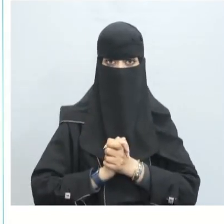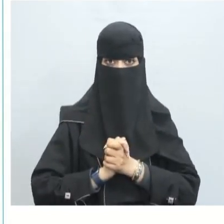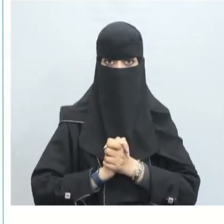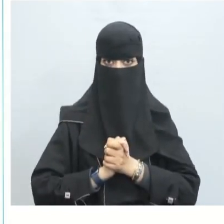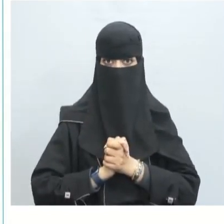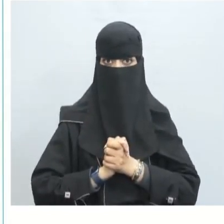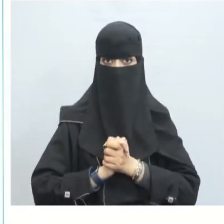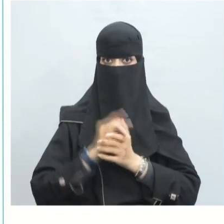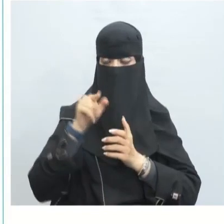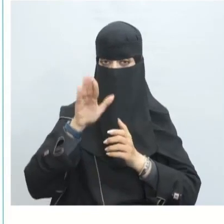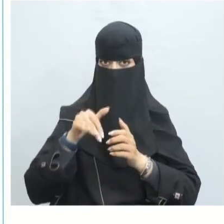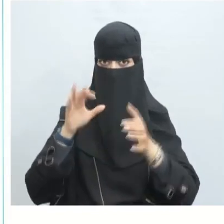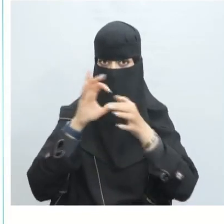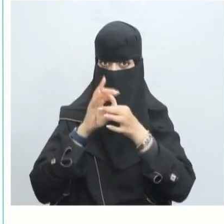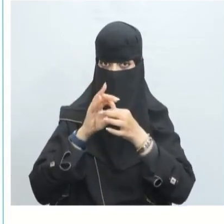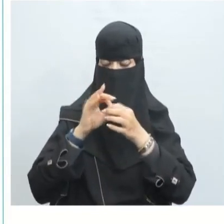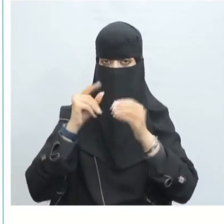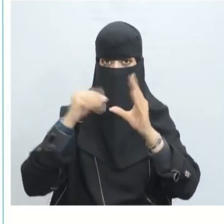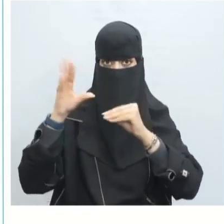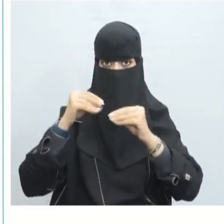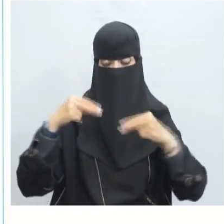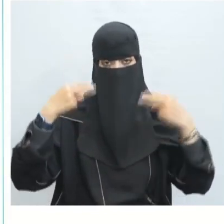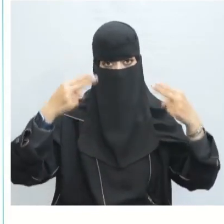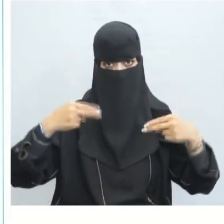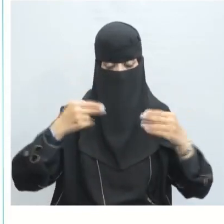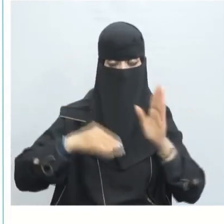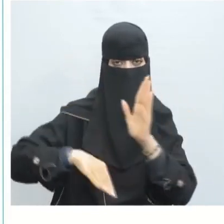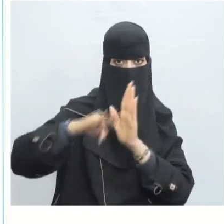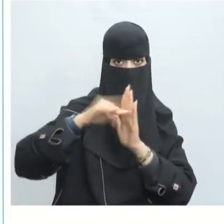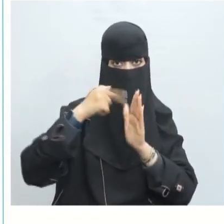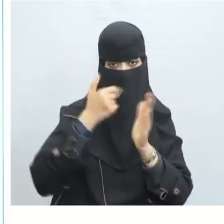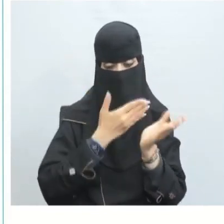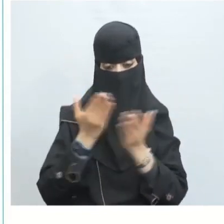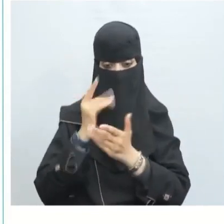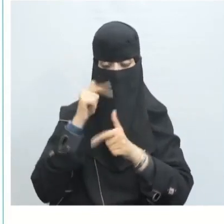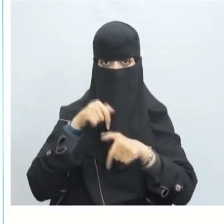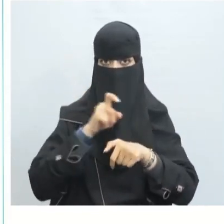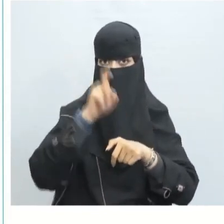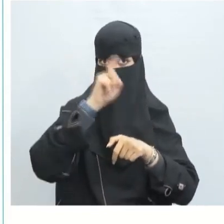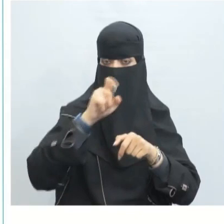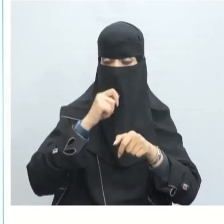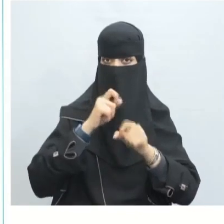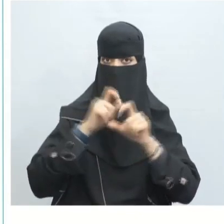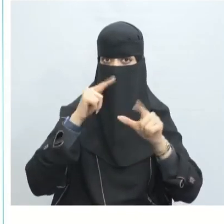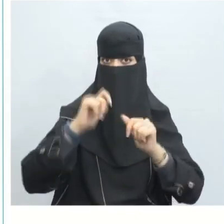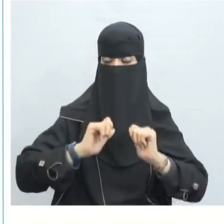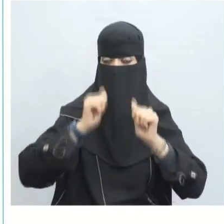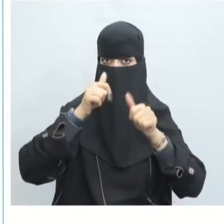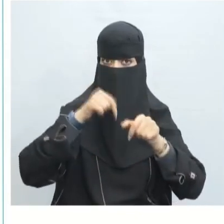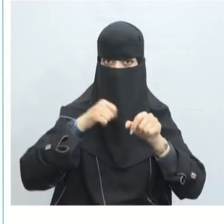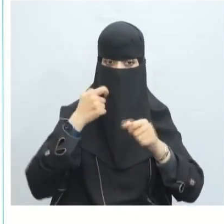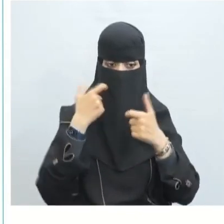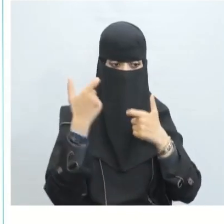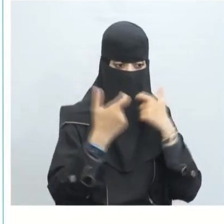في سوق الفعاليات بالتاكيد او مستويات الحضور والطلب عليها مع ذلك يجب ان تكون اسئله واضحه وسهله مثلا نقوم باجراء